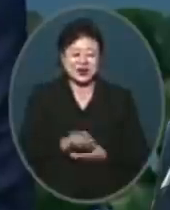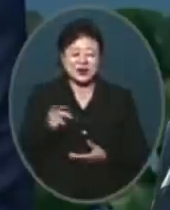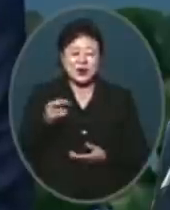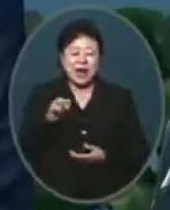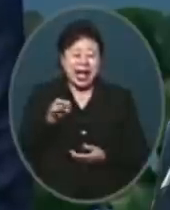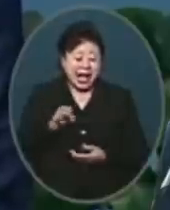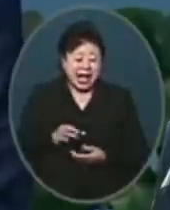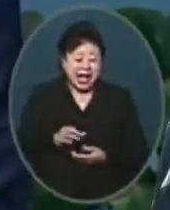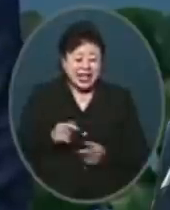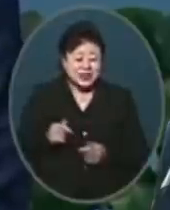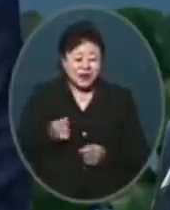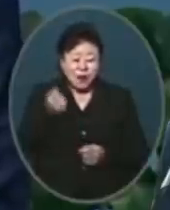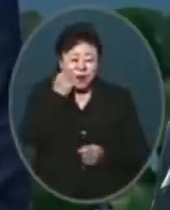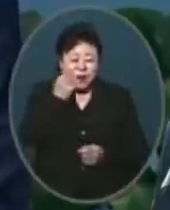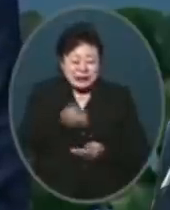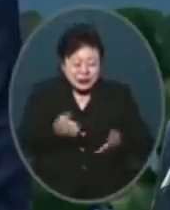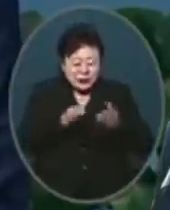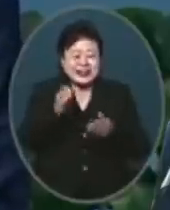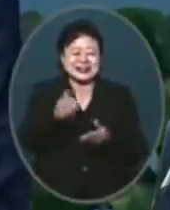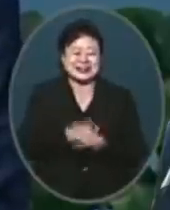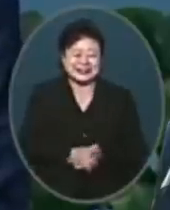요강통이 아니라 화자통입니다.